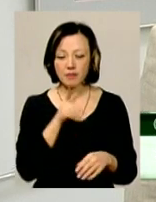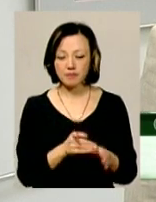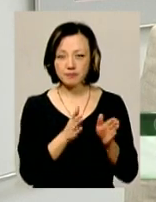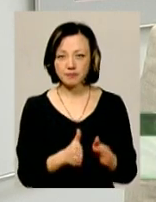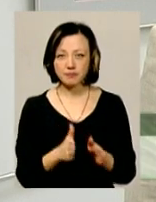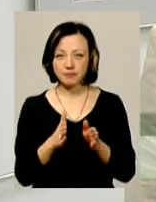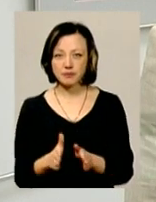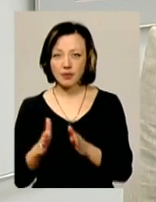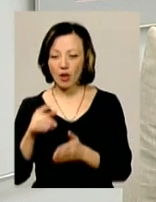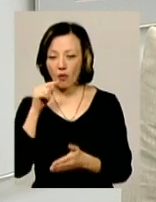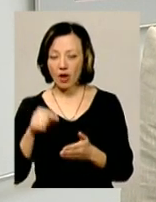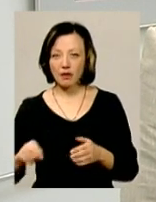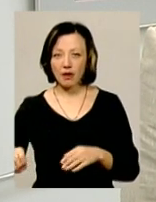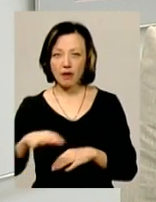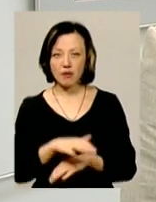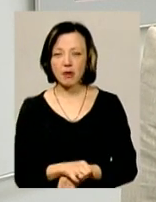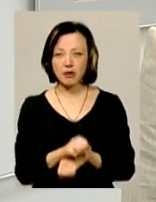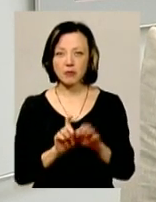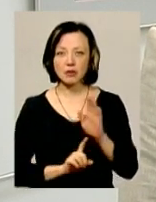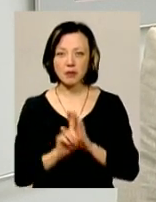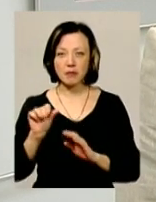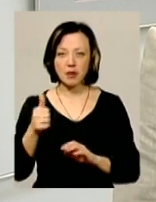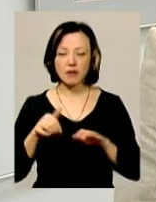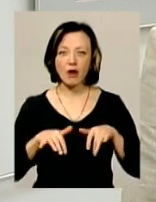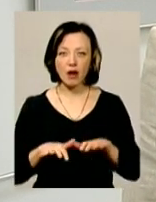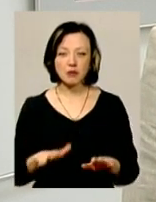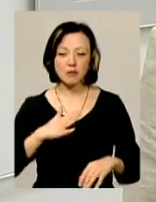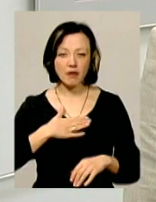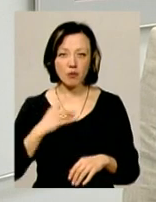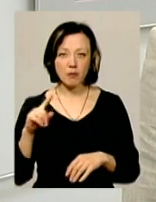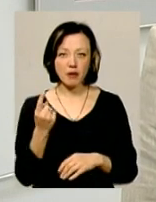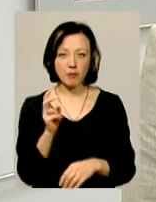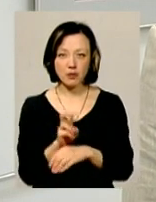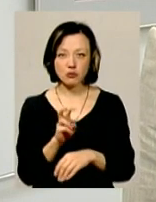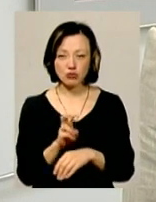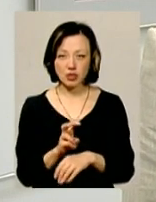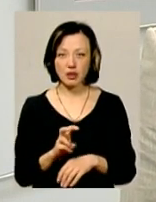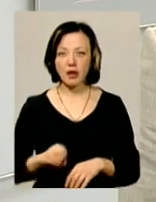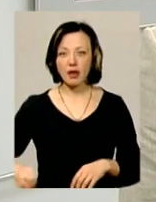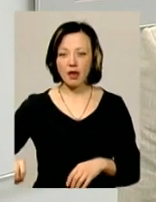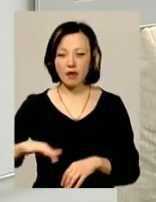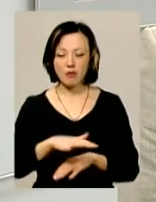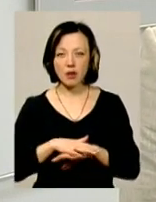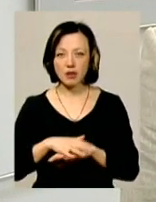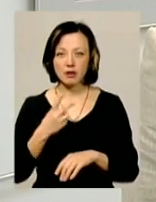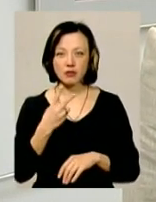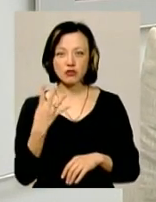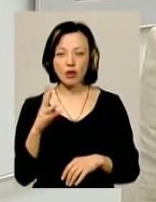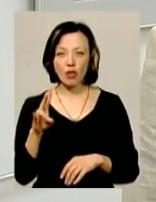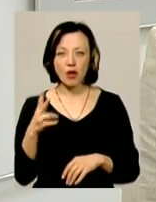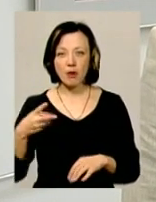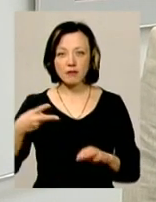першого дня, з першої акції, з моєго першого посещення Євромайдану, це 24